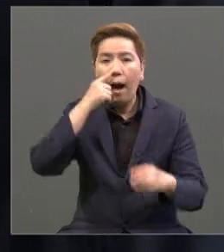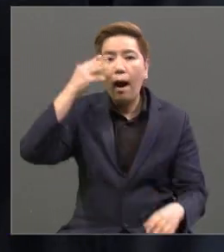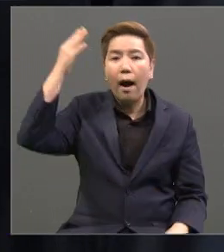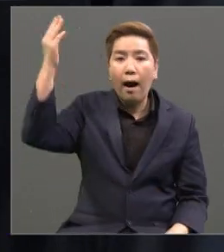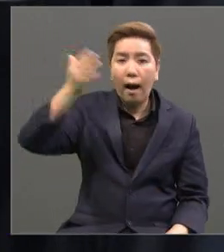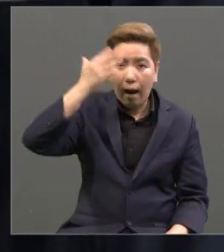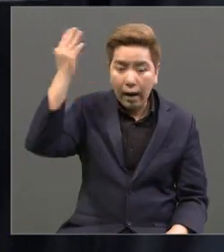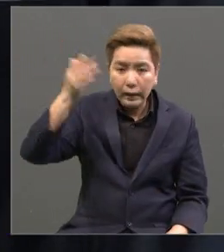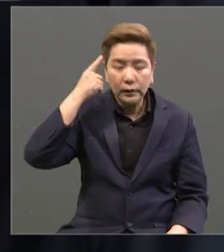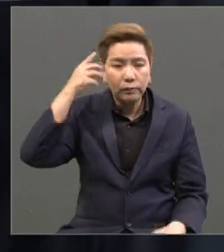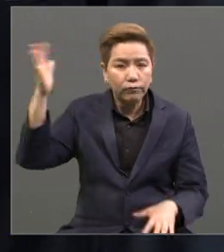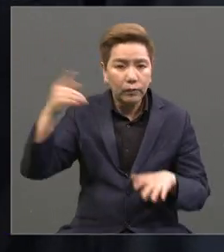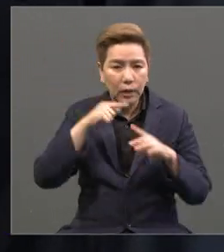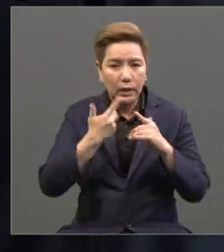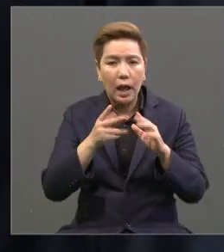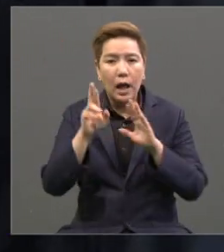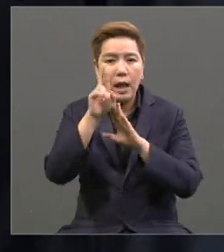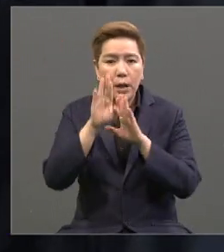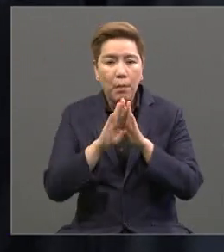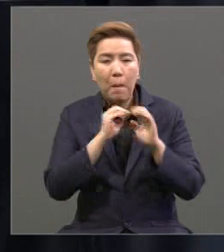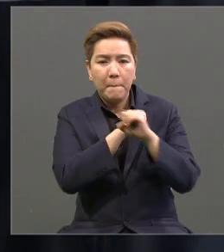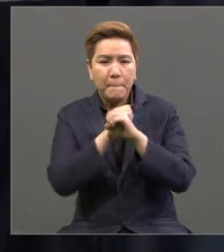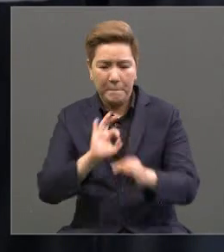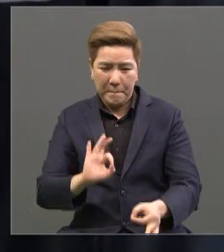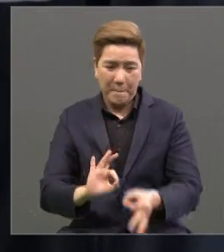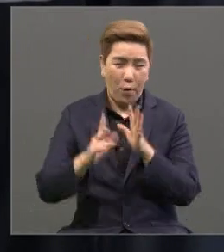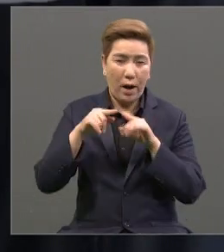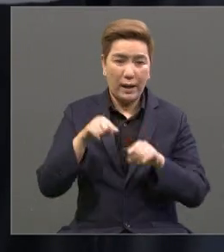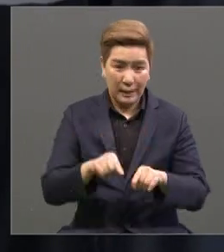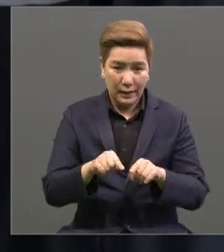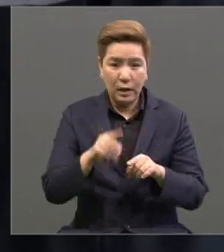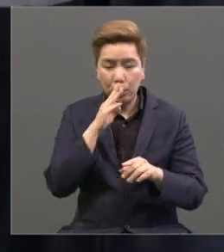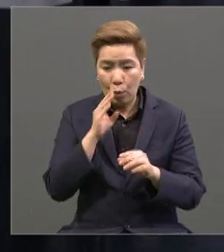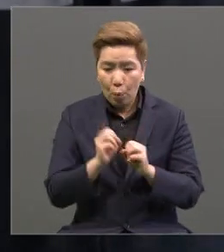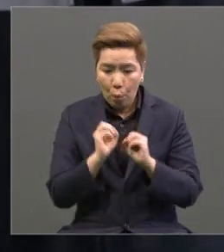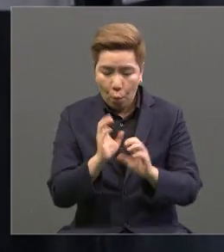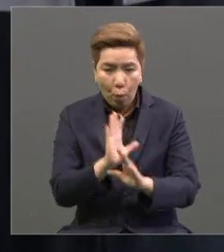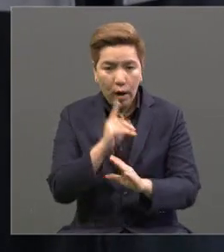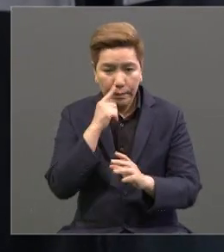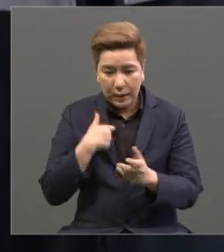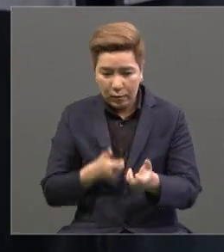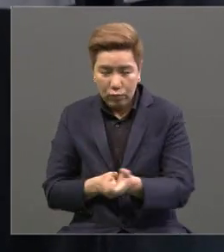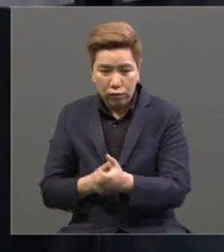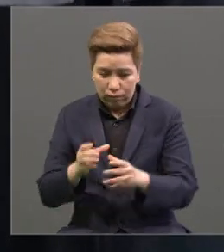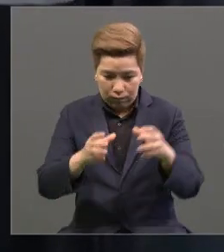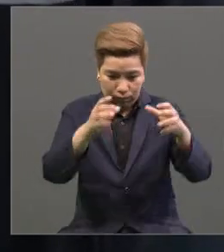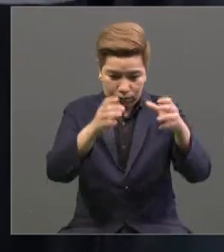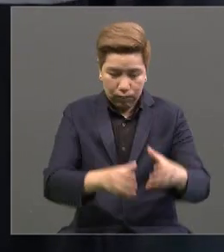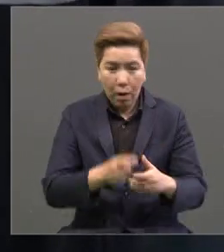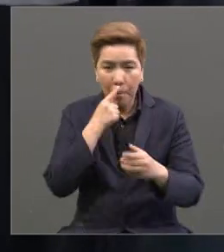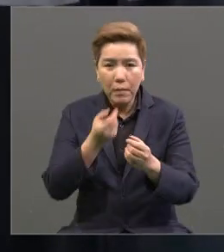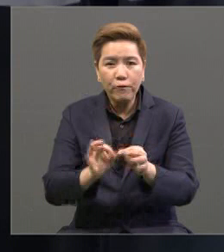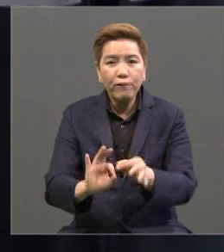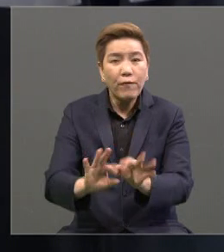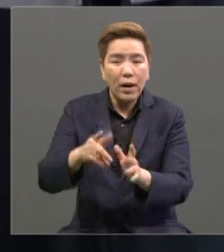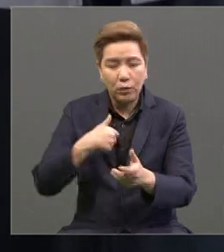ศไม่ว่าเรื่องระบบการป้องกันไฟไหม้การติดตั้งระบบถังเคมีที่กรณีที่เกิดเ